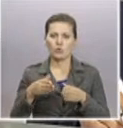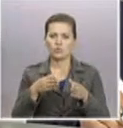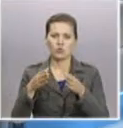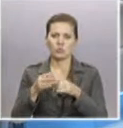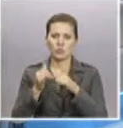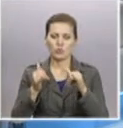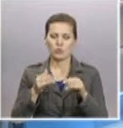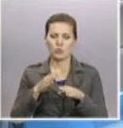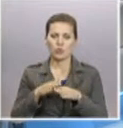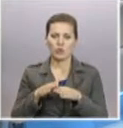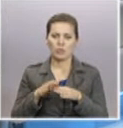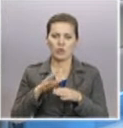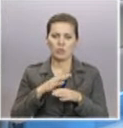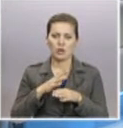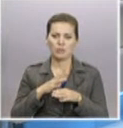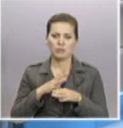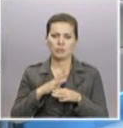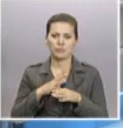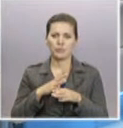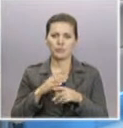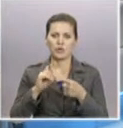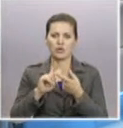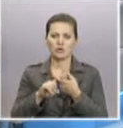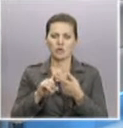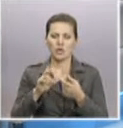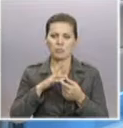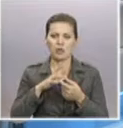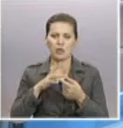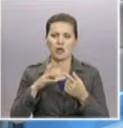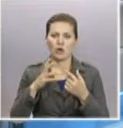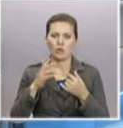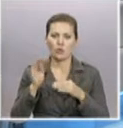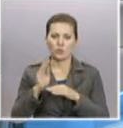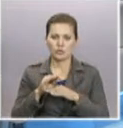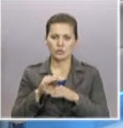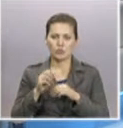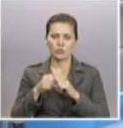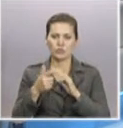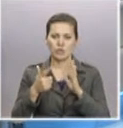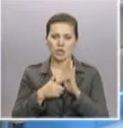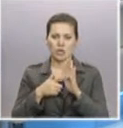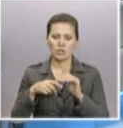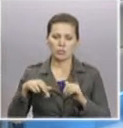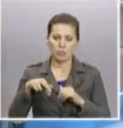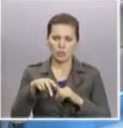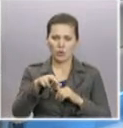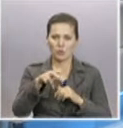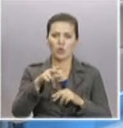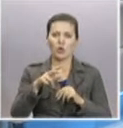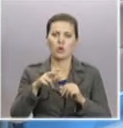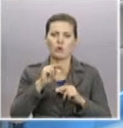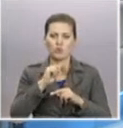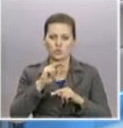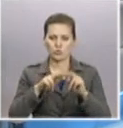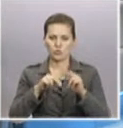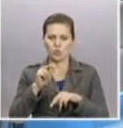қозғалысы толығымен қосылды қазіргі таңда. Одан басқа 17 жаяу жол өткелдерінің құрылысы